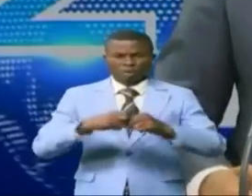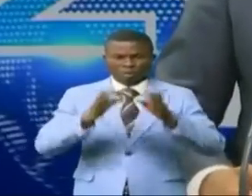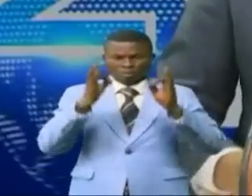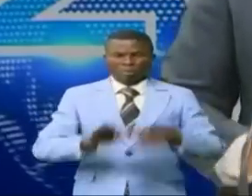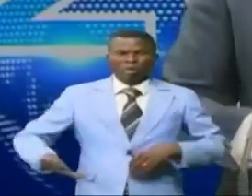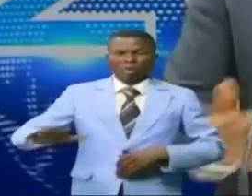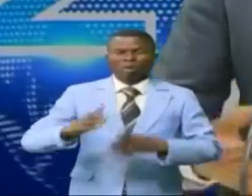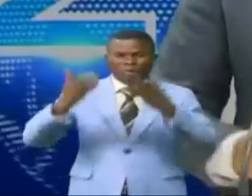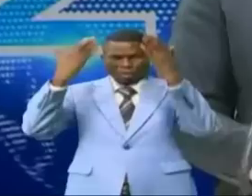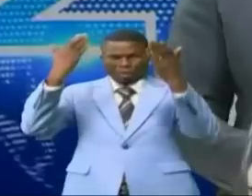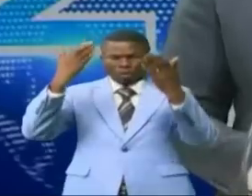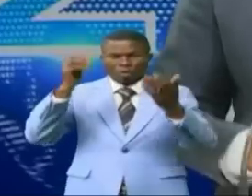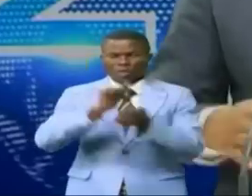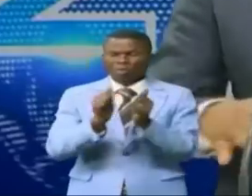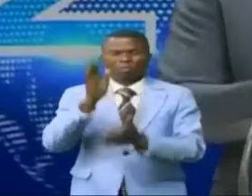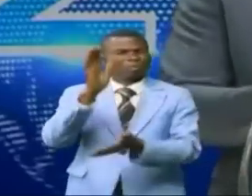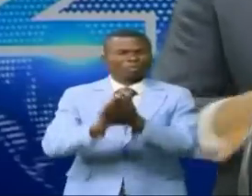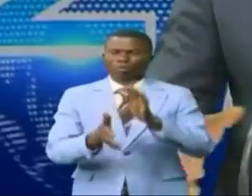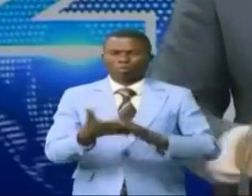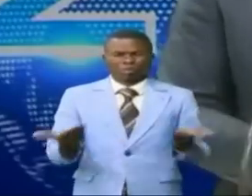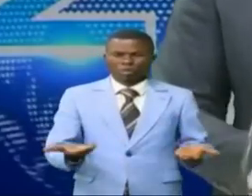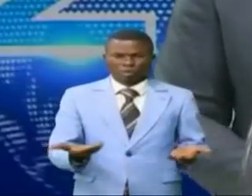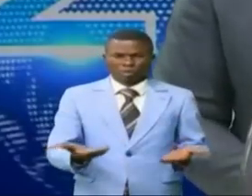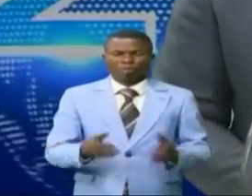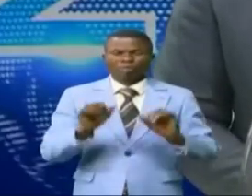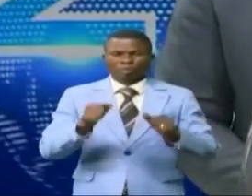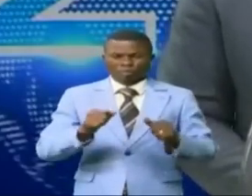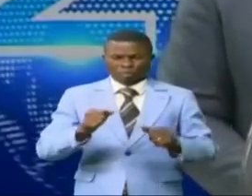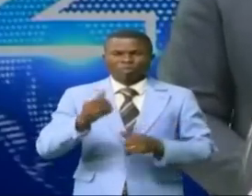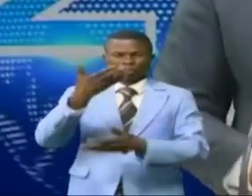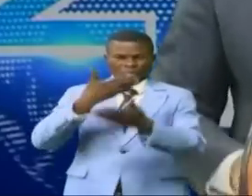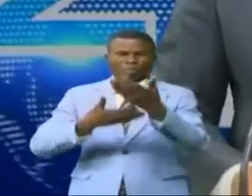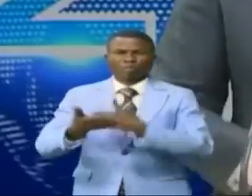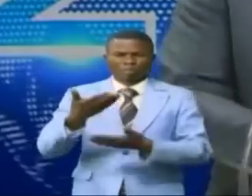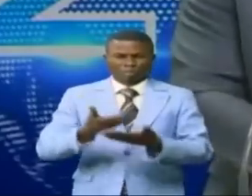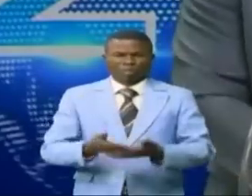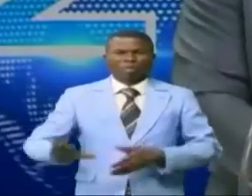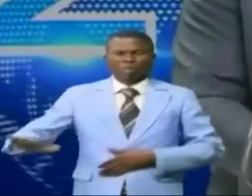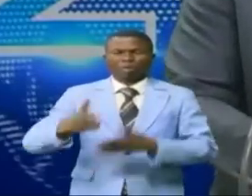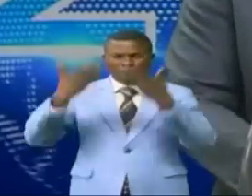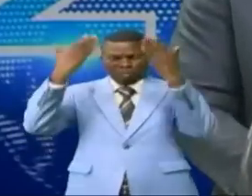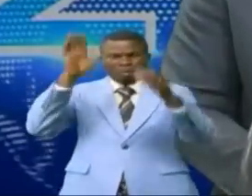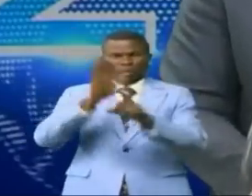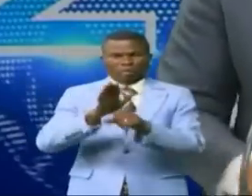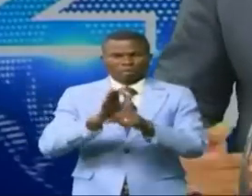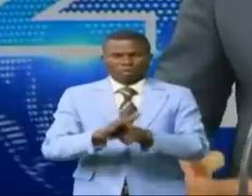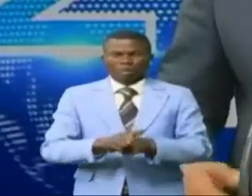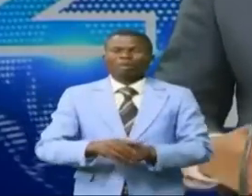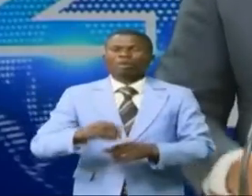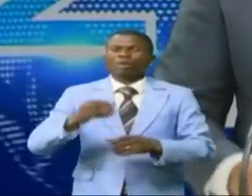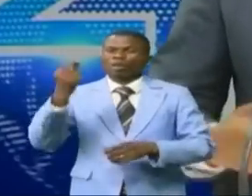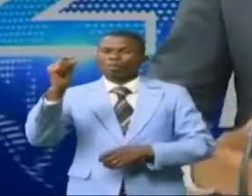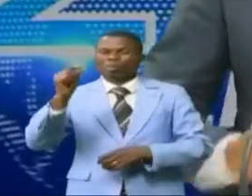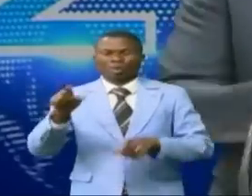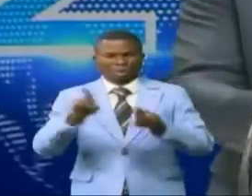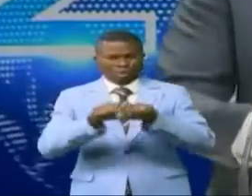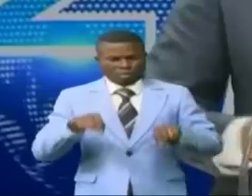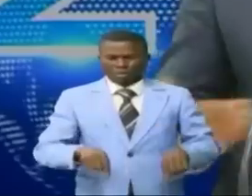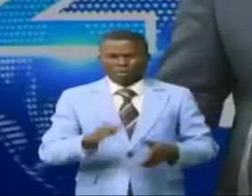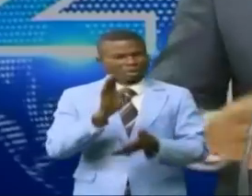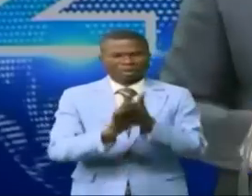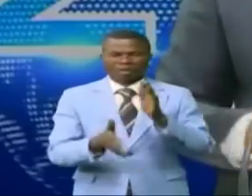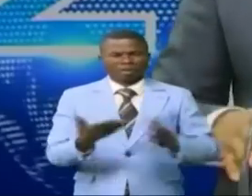la Zambie n'a pas ce problème-là, donc on peut avoir des compensations. La Zambie n'a pas suffisamment de cobalt que nous on a, donc on